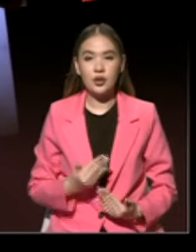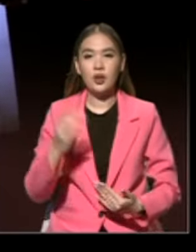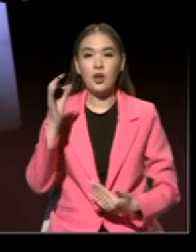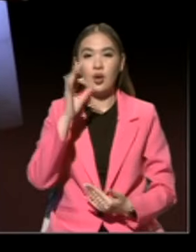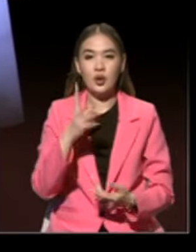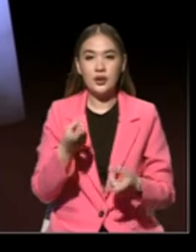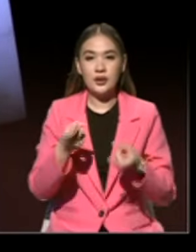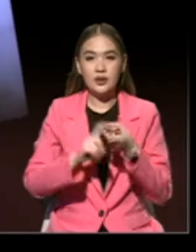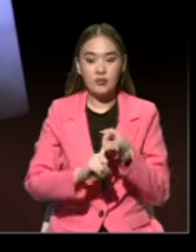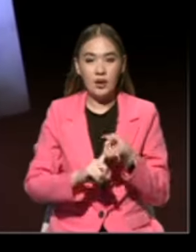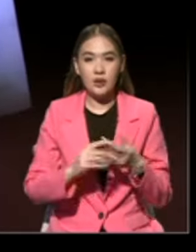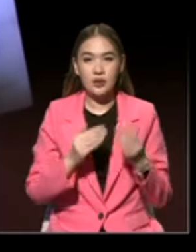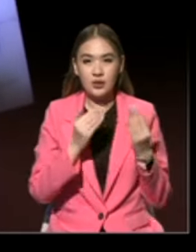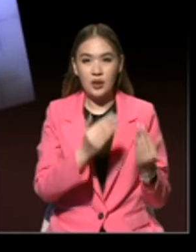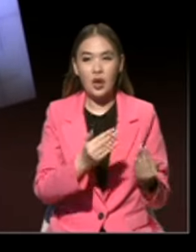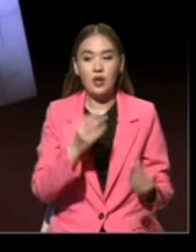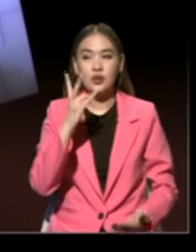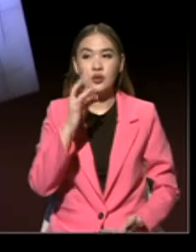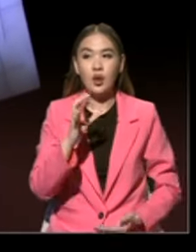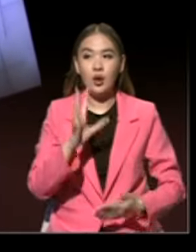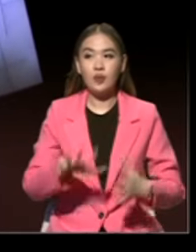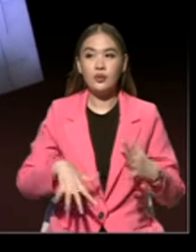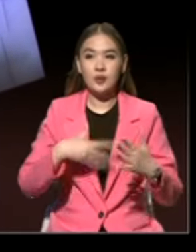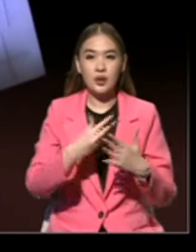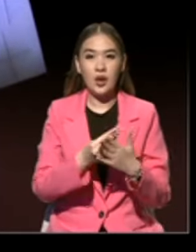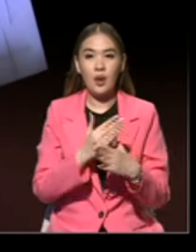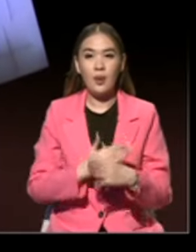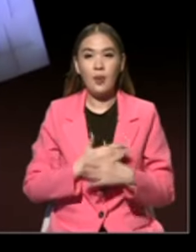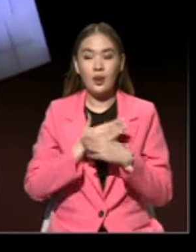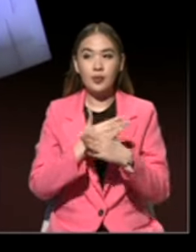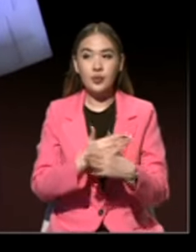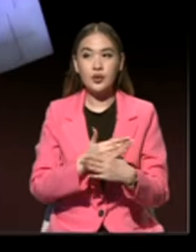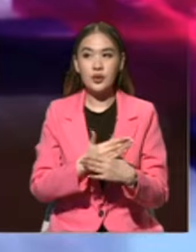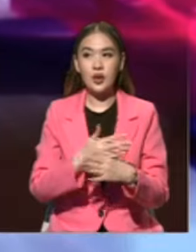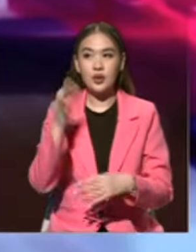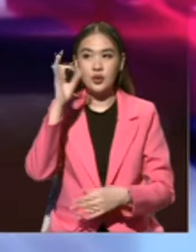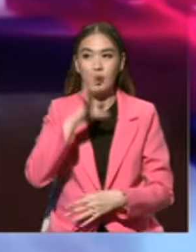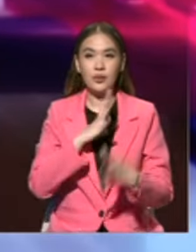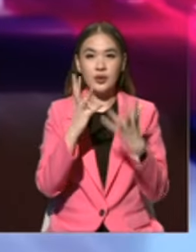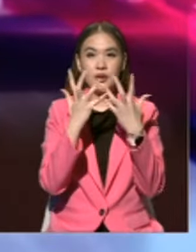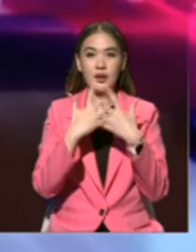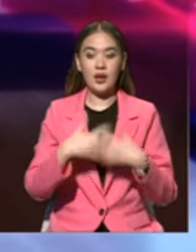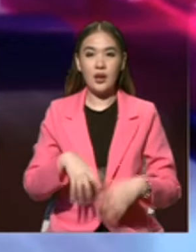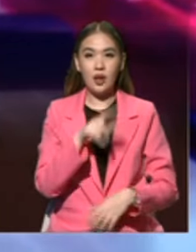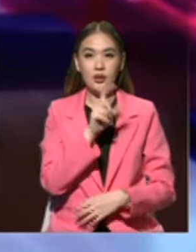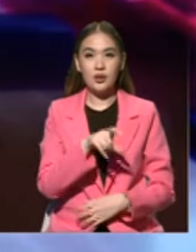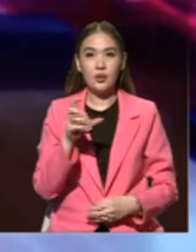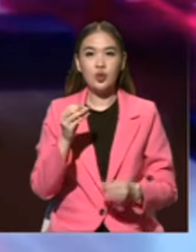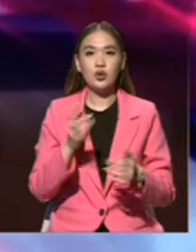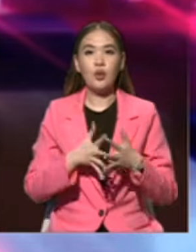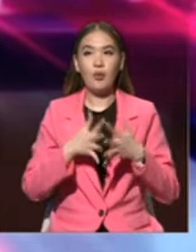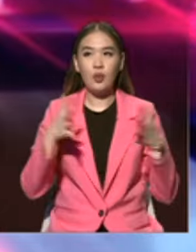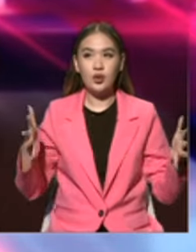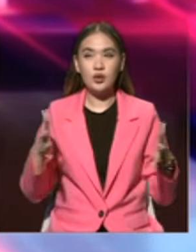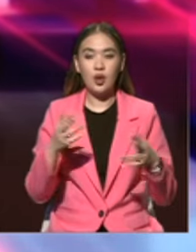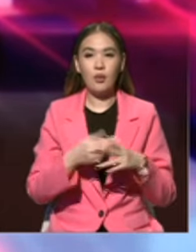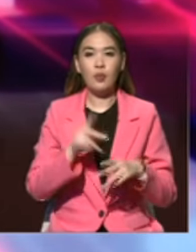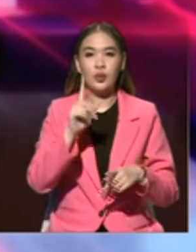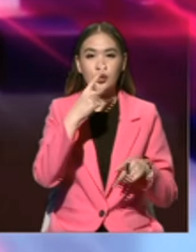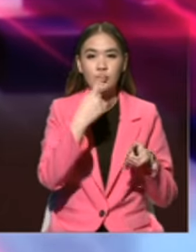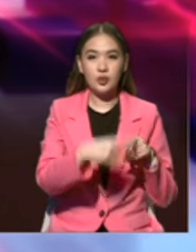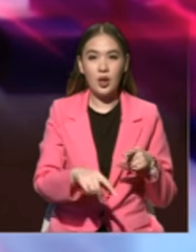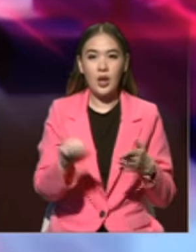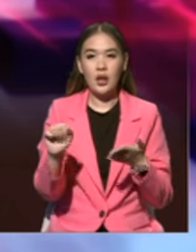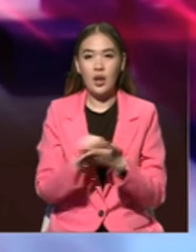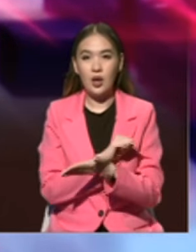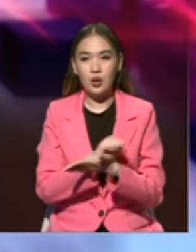болады. Бірақ та компенсация алам деп көмек сұраған азаматтардың саны ресми деректен әлдеқайда көп. Дерек пен дәйек неге